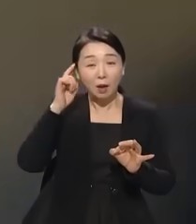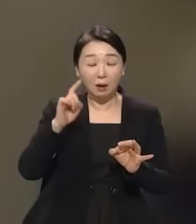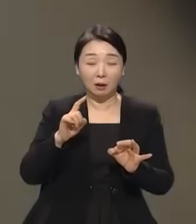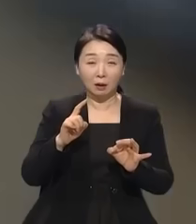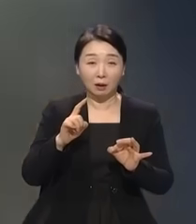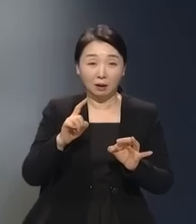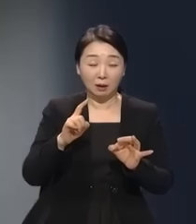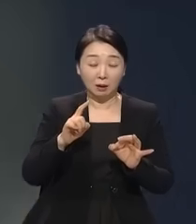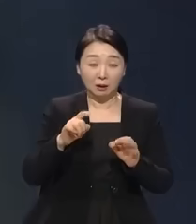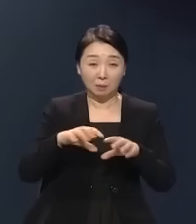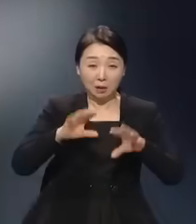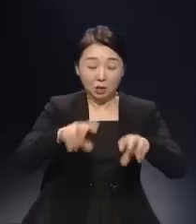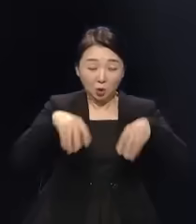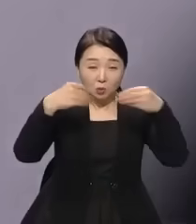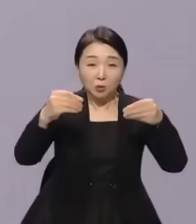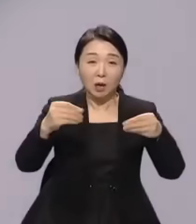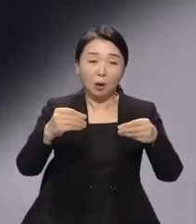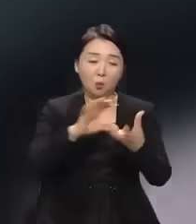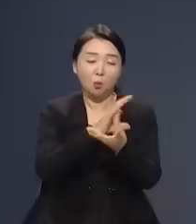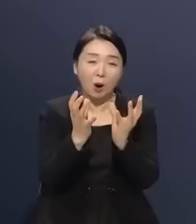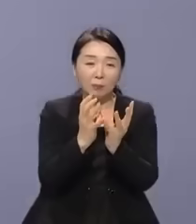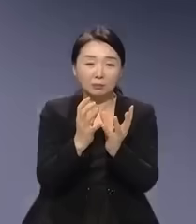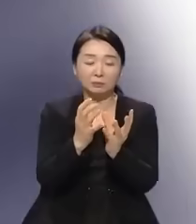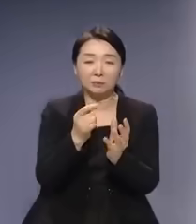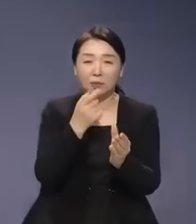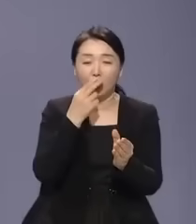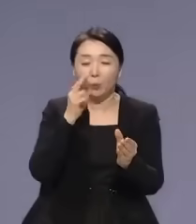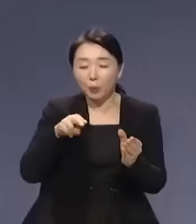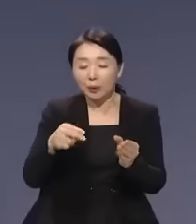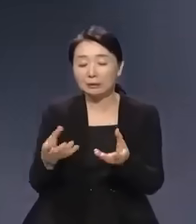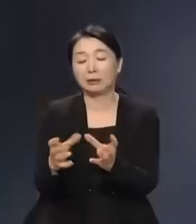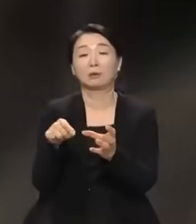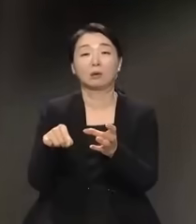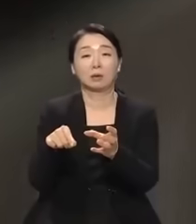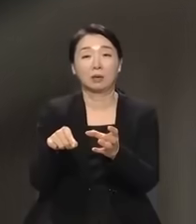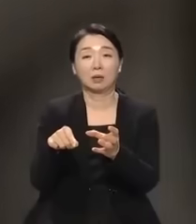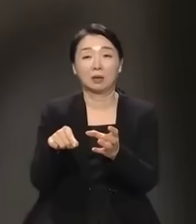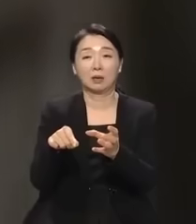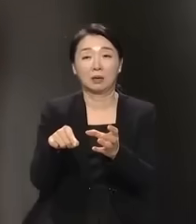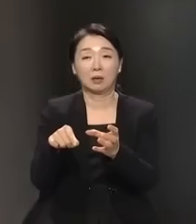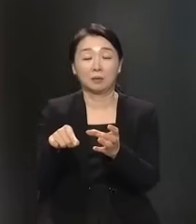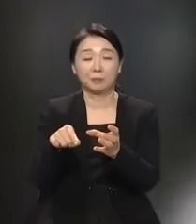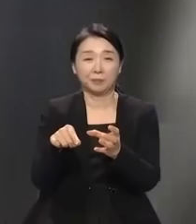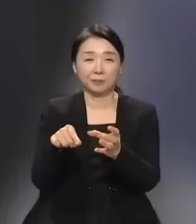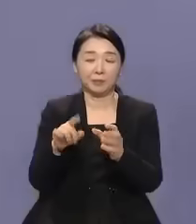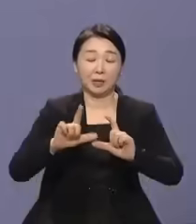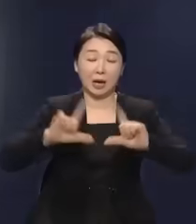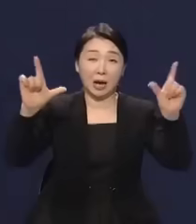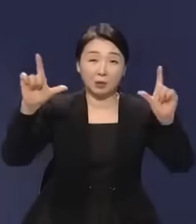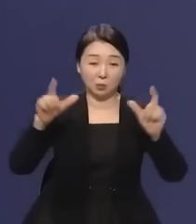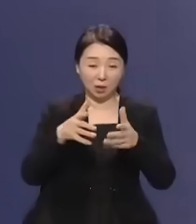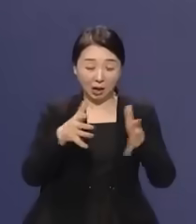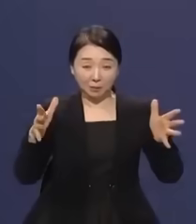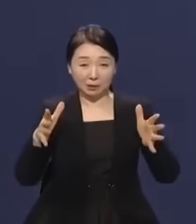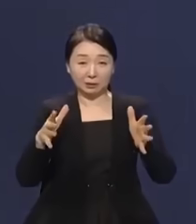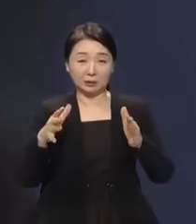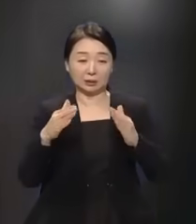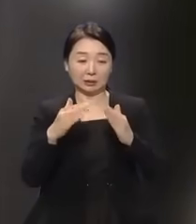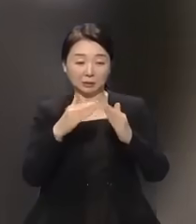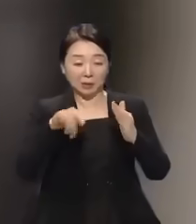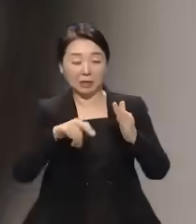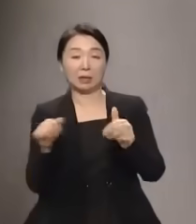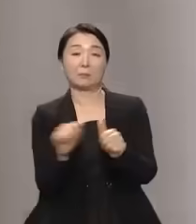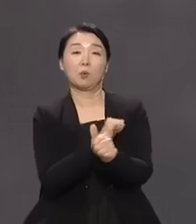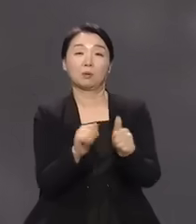재떨이 이런 것들입니다 저게 지난달 29일 오후 8시인데 경북 안동의 한 아파트에서 가정 폭력 사건이 있었습니다